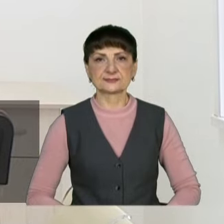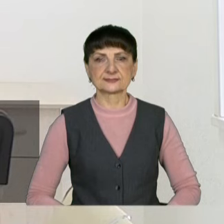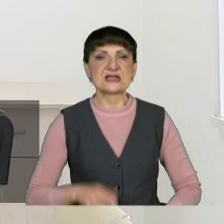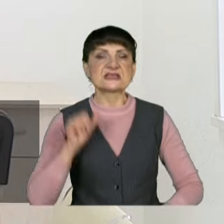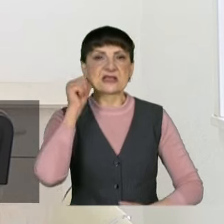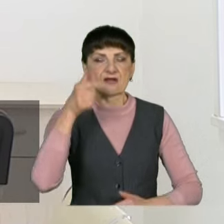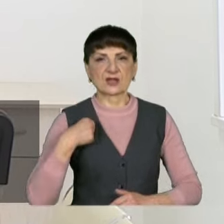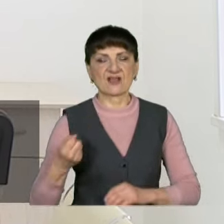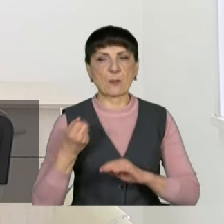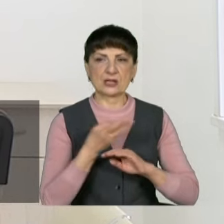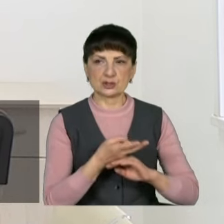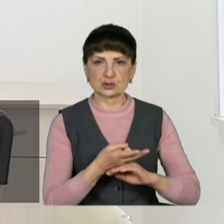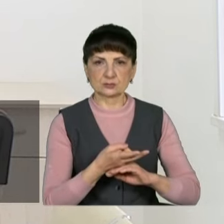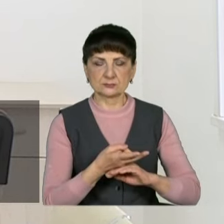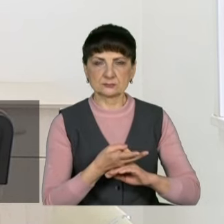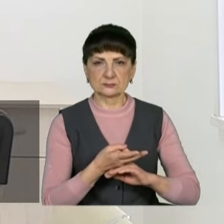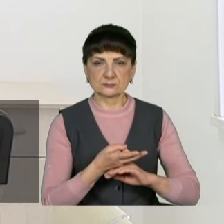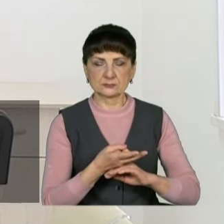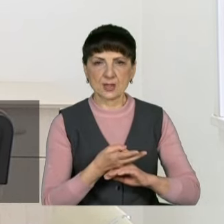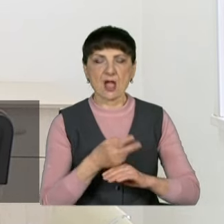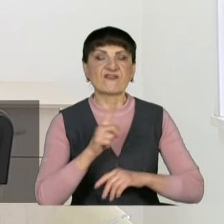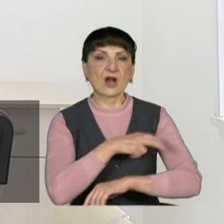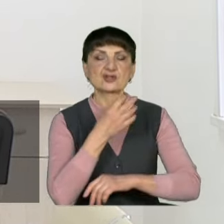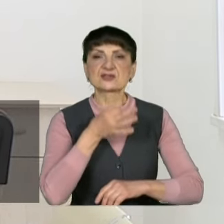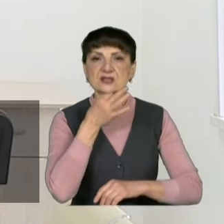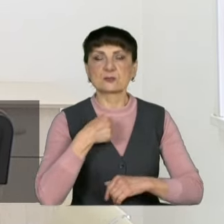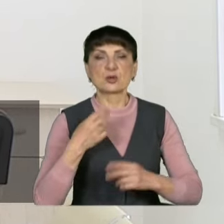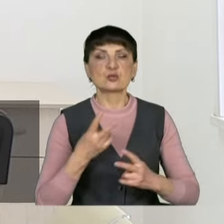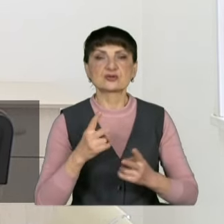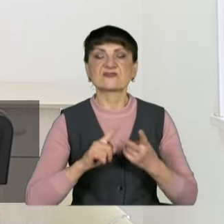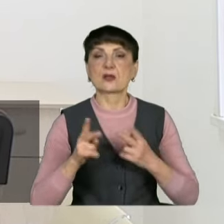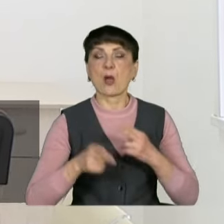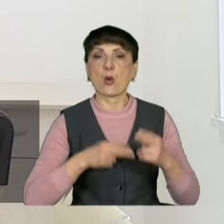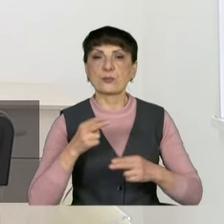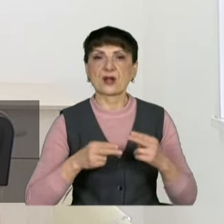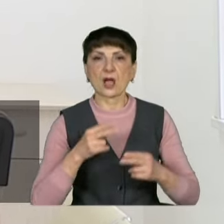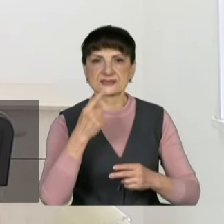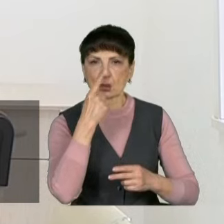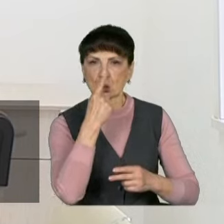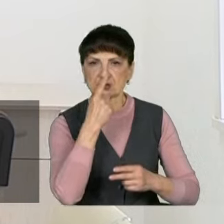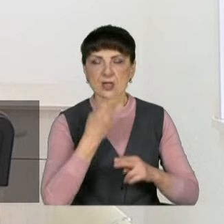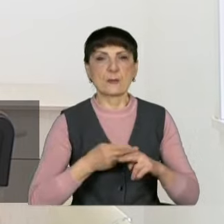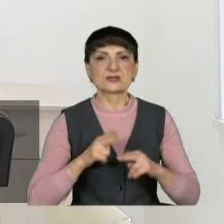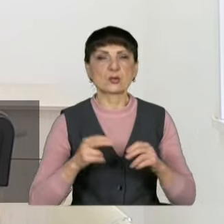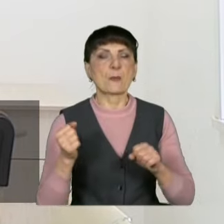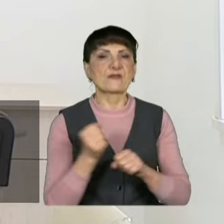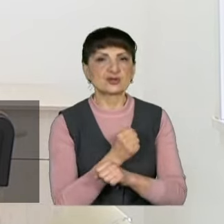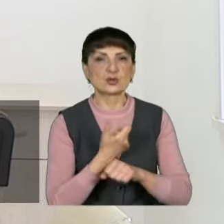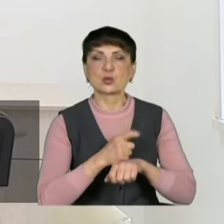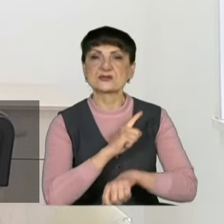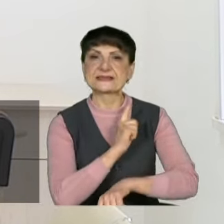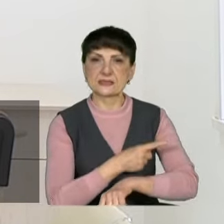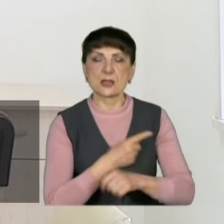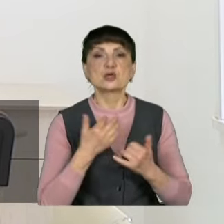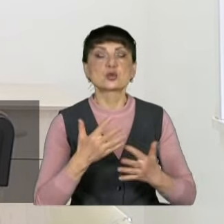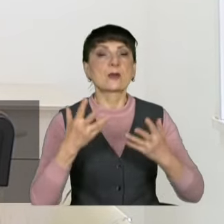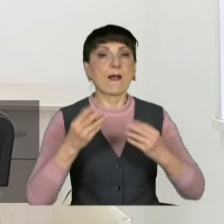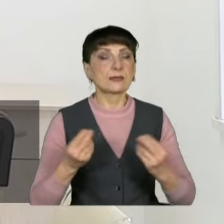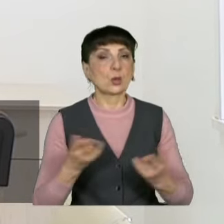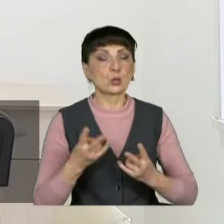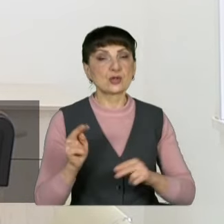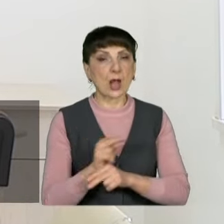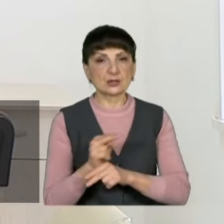Завтра я ложусь в больницу Маканжанова. Врач сказал, что мне нужна операция на нос, поскольку повреждения сильные. Сколько дней потребуется